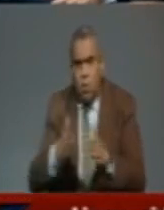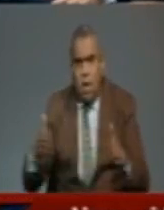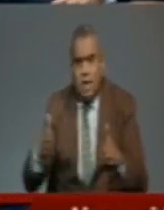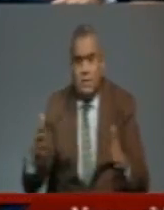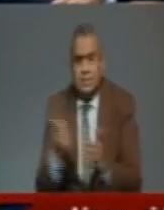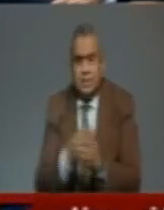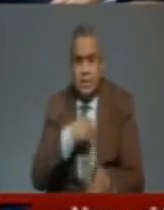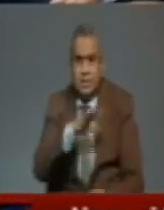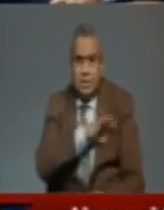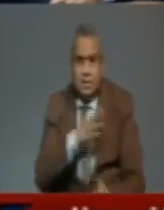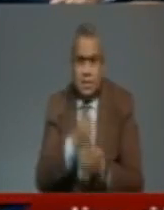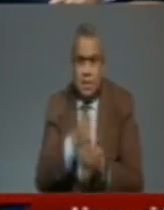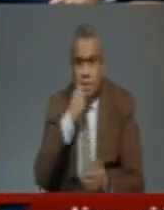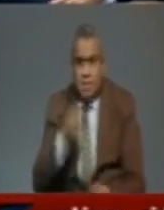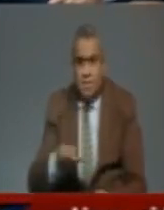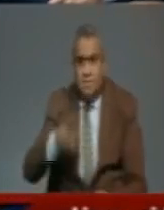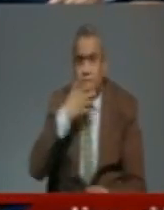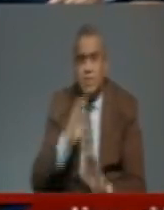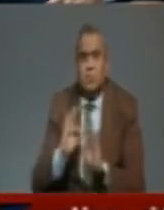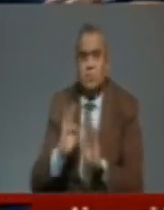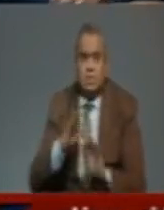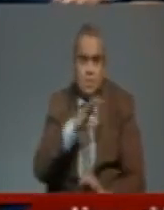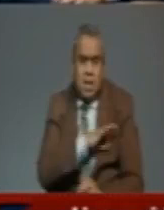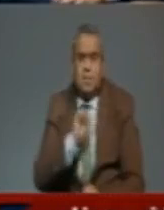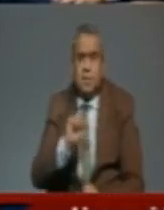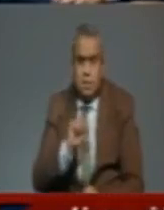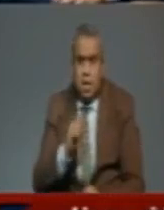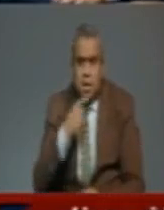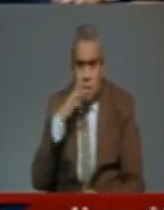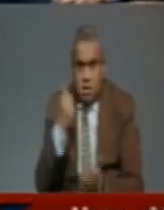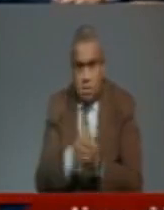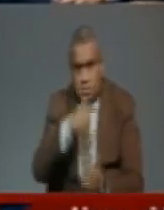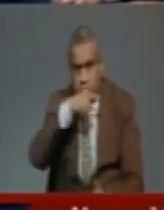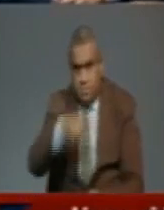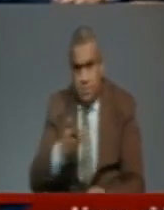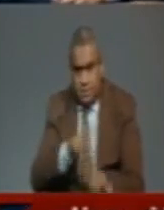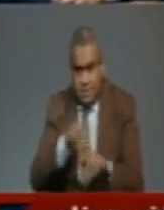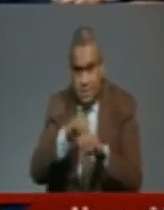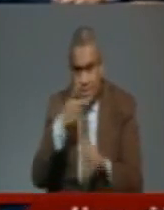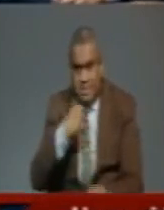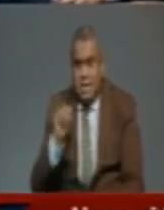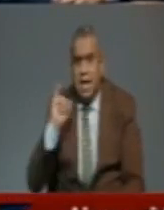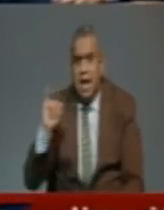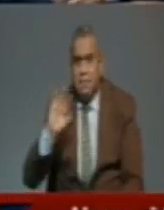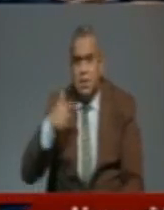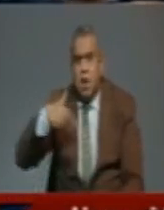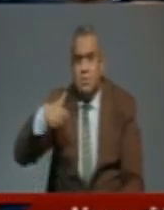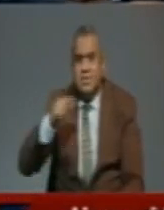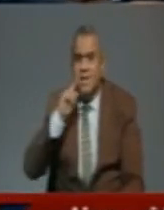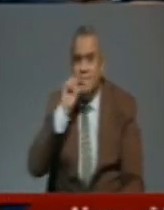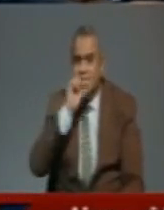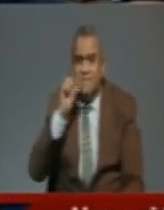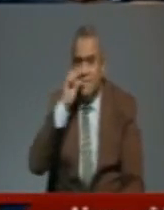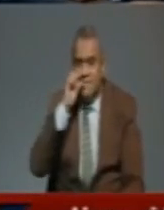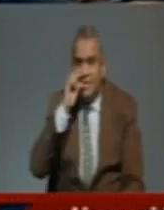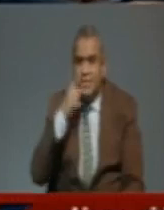من التكلفه اللي انا عملتها هنا. لما انا اتكلمنا هنا على 50 60 فدان 100 فدان في 5 ب 500